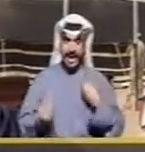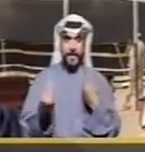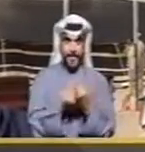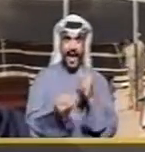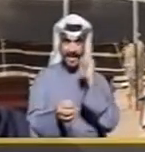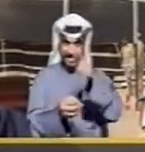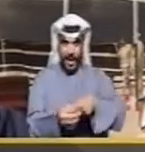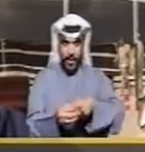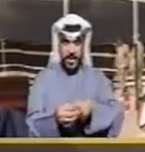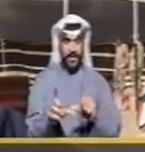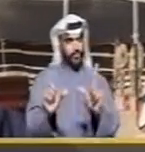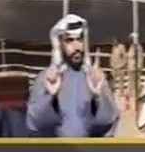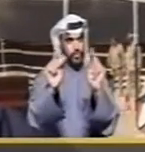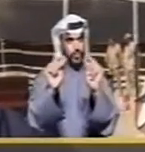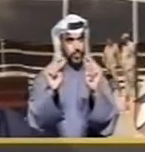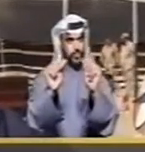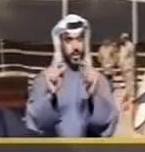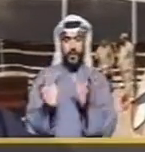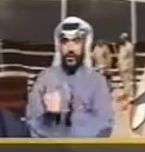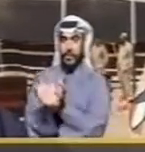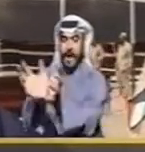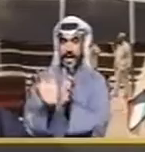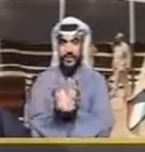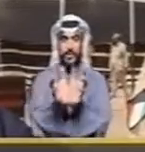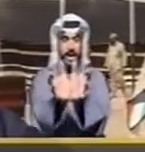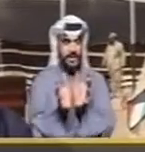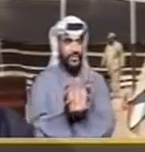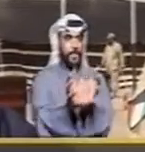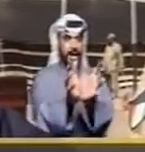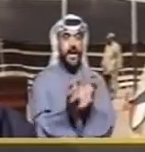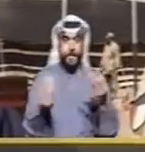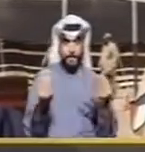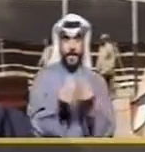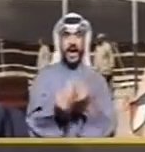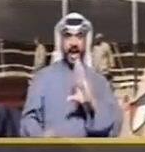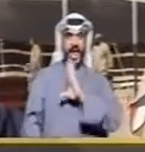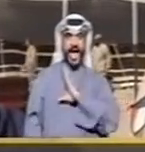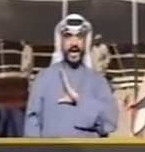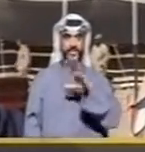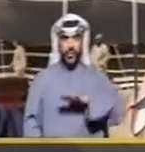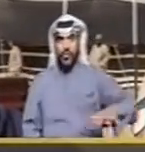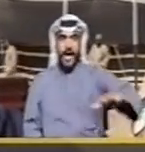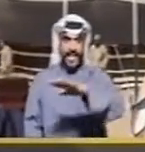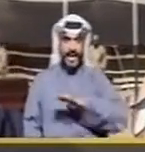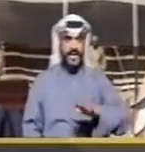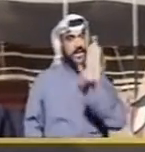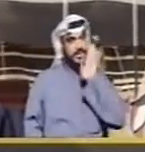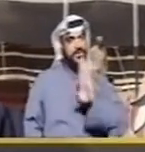وكان مستوى جميع قتال. شاركت معنا قوة من الحرس